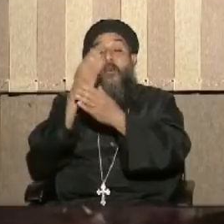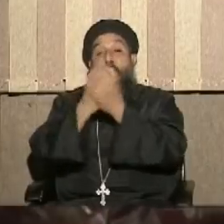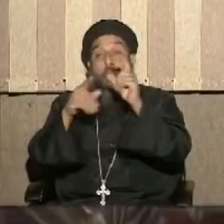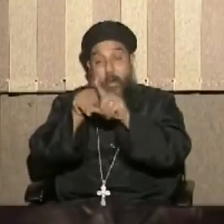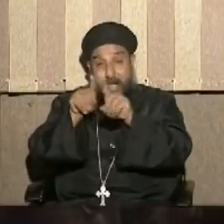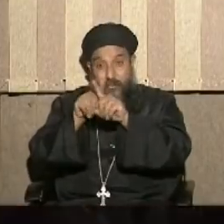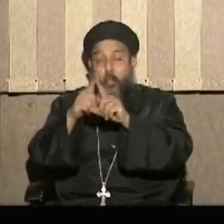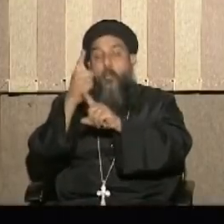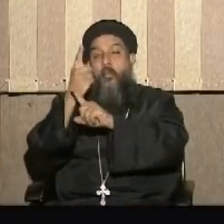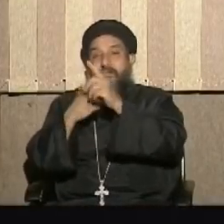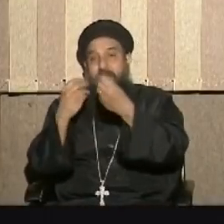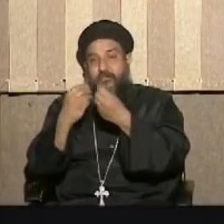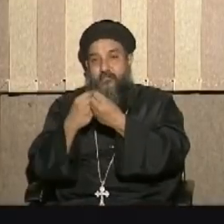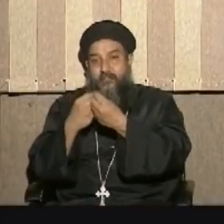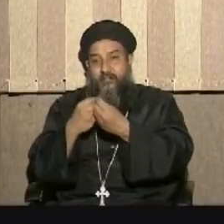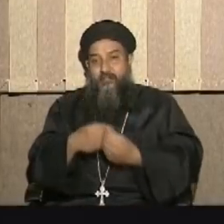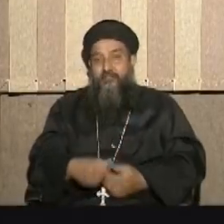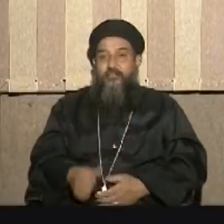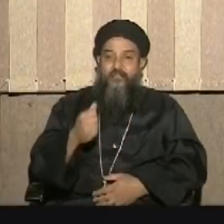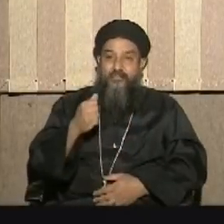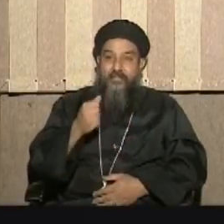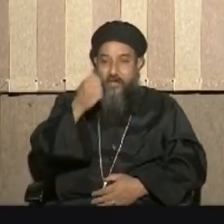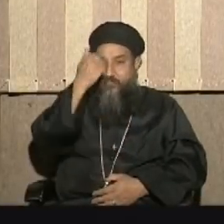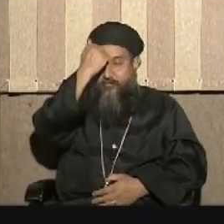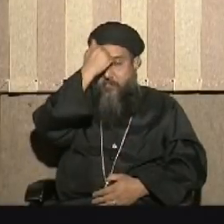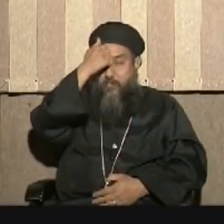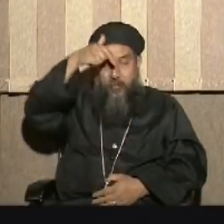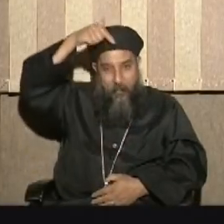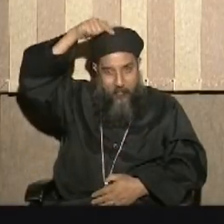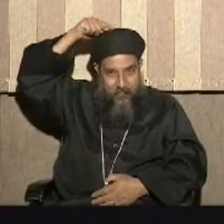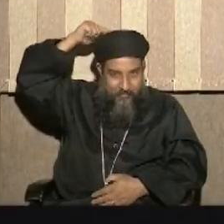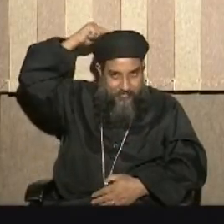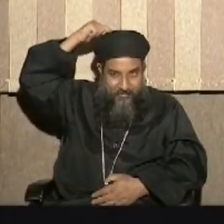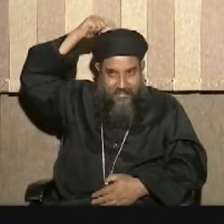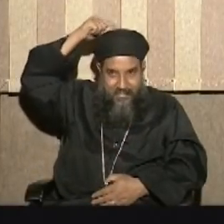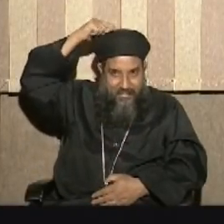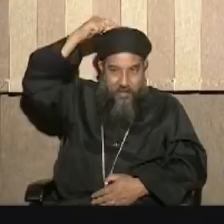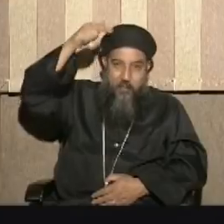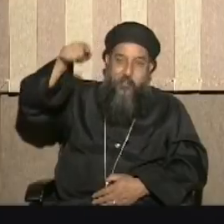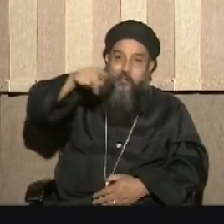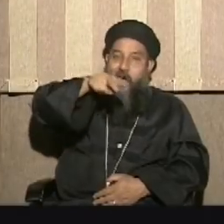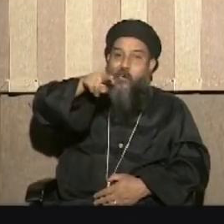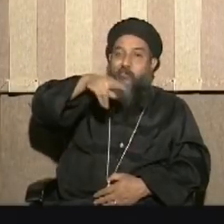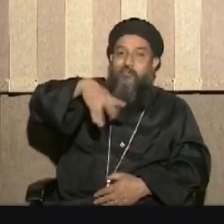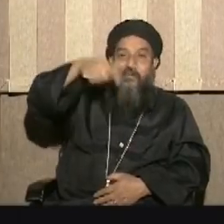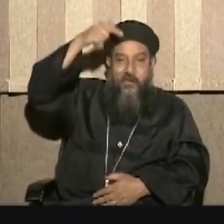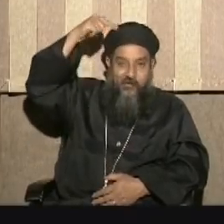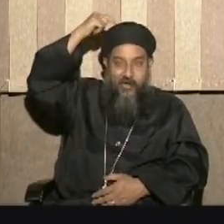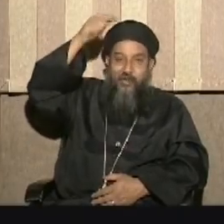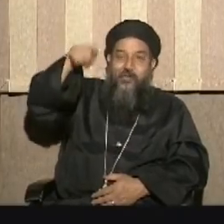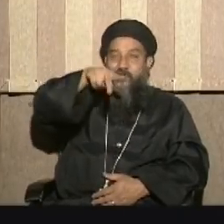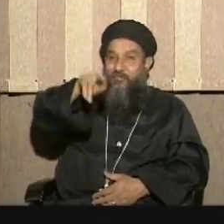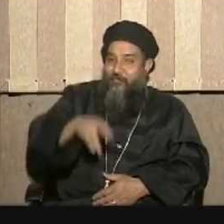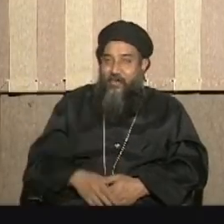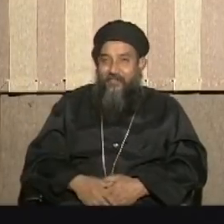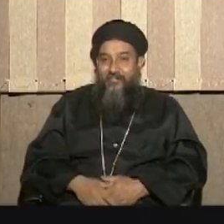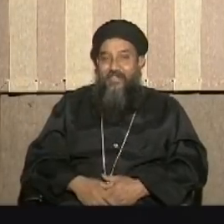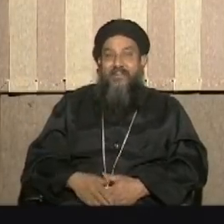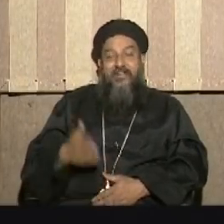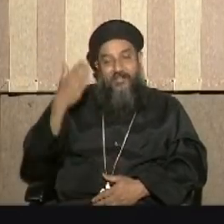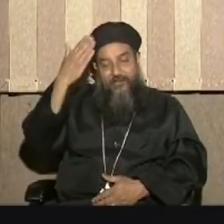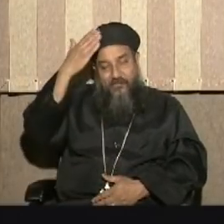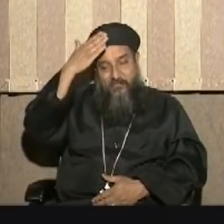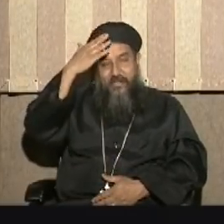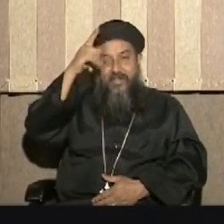الإمبراطورية. مبروك لكم يا أولاد، محبة ربنا يسوع المسيح له المجد،